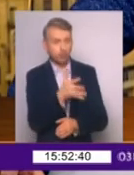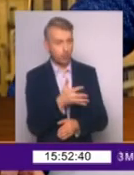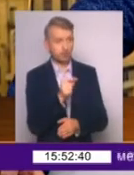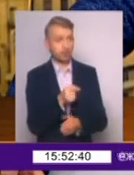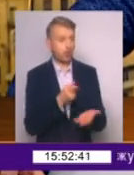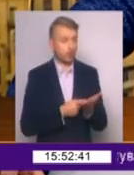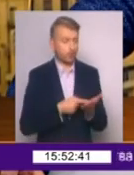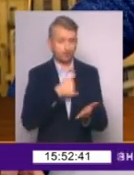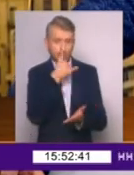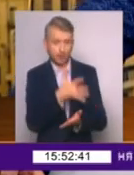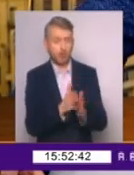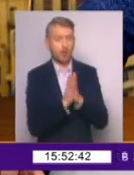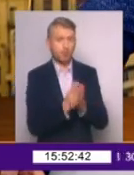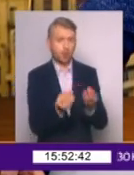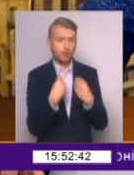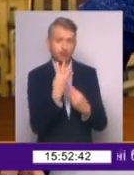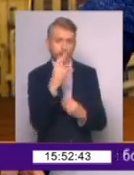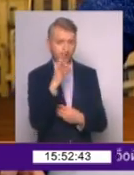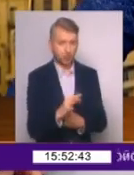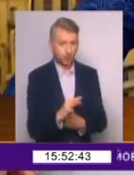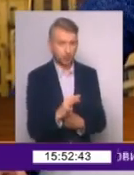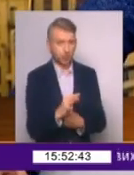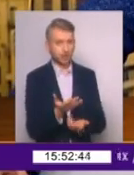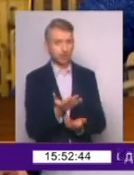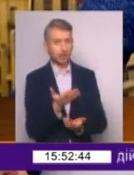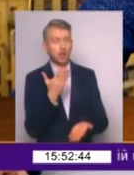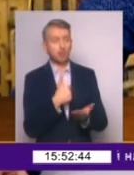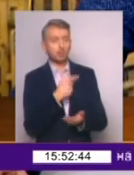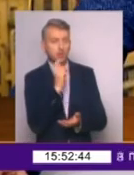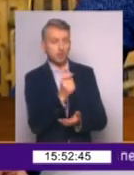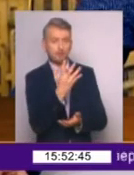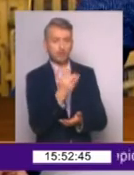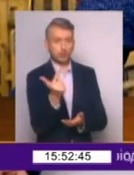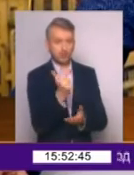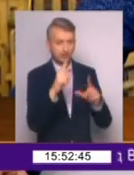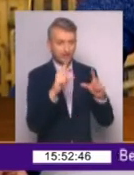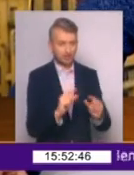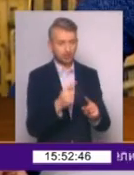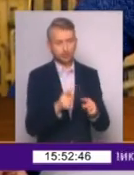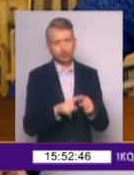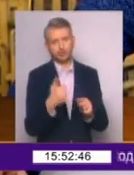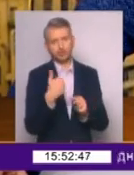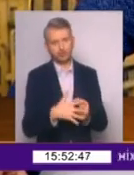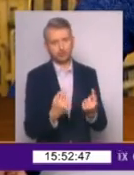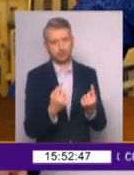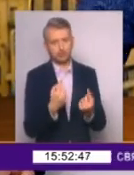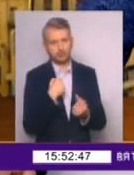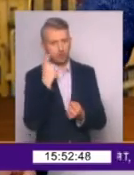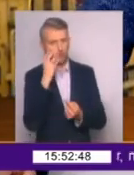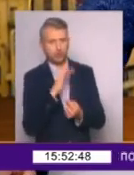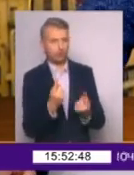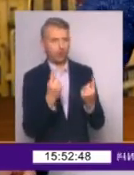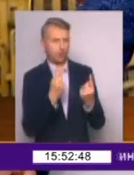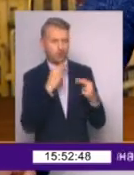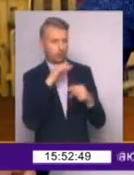доводить, що вона не може, просить дати їй там 4%, якщо ми там даємо йому 500 гривень знижки, що це вже є такі уж сильні зловживання.